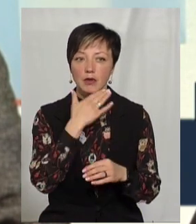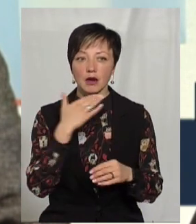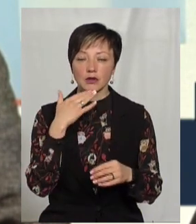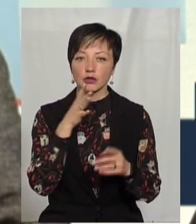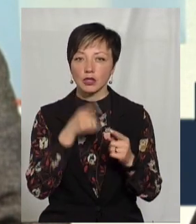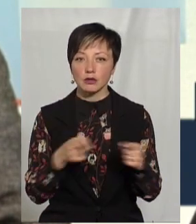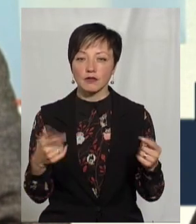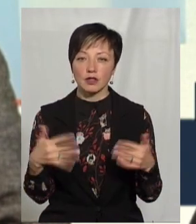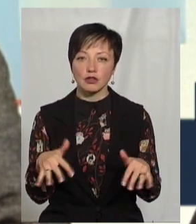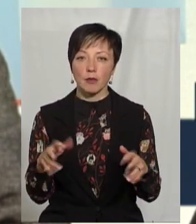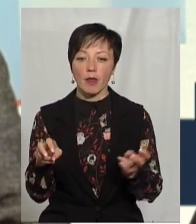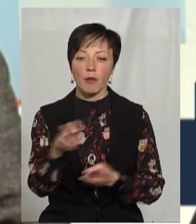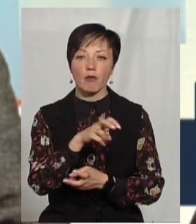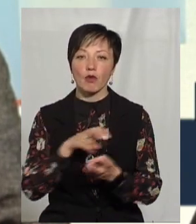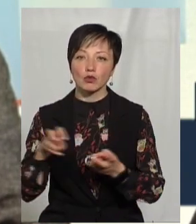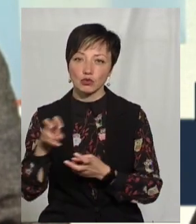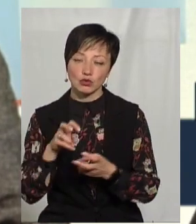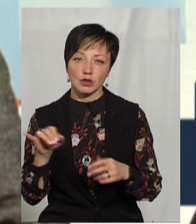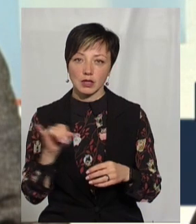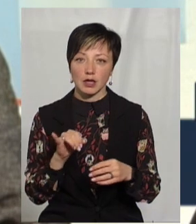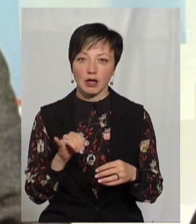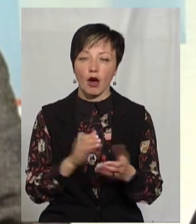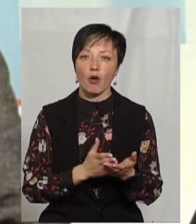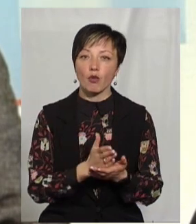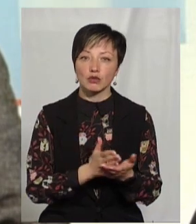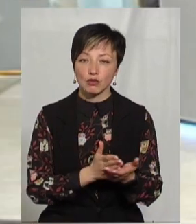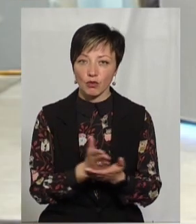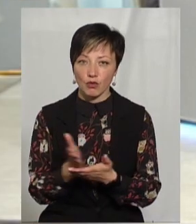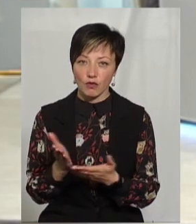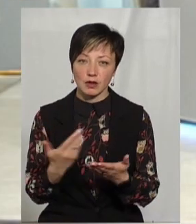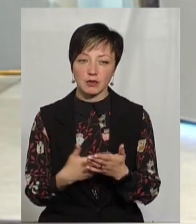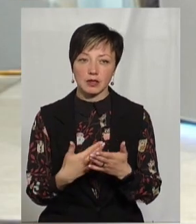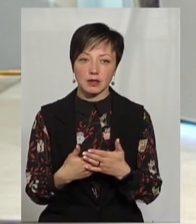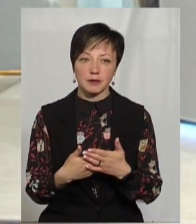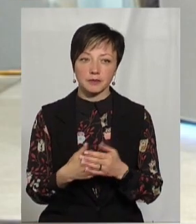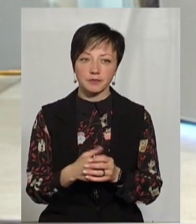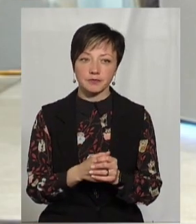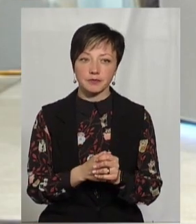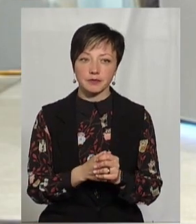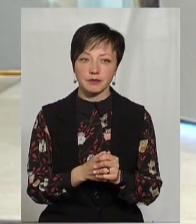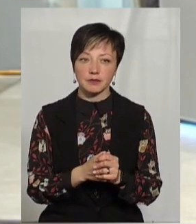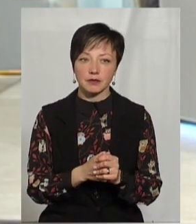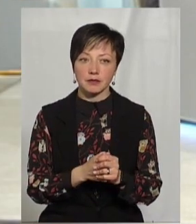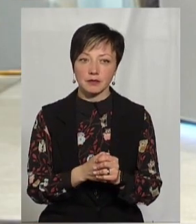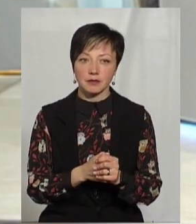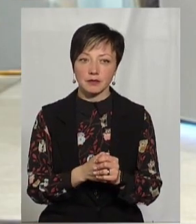багато часу втрачаємо на пошуки. От, на обслуговування. Дякуємо. Дивіться, дякуємо.